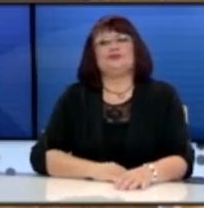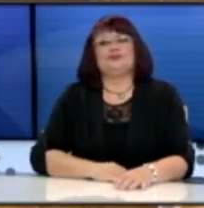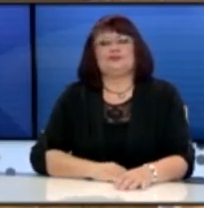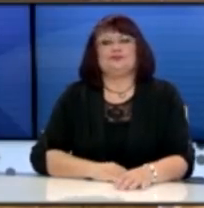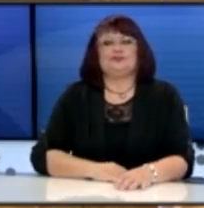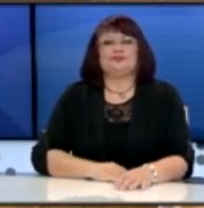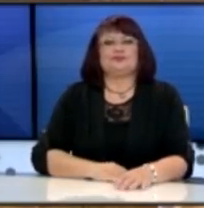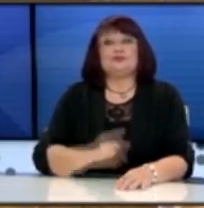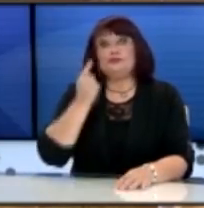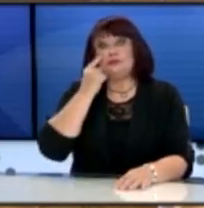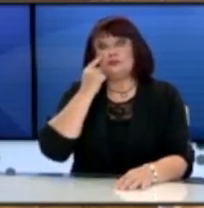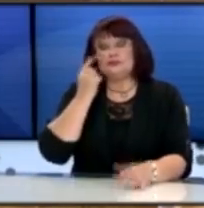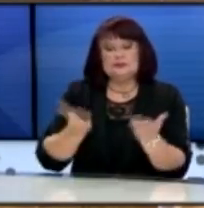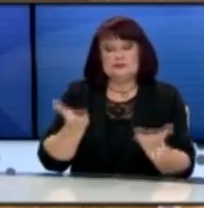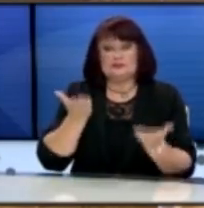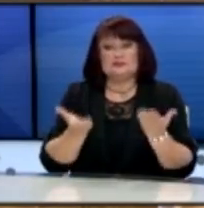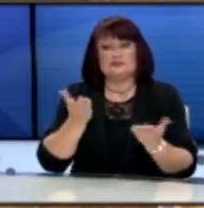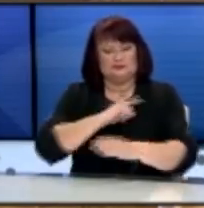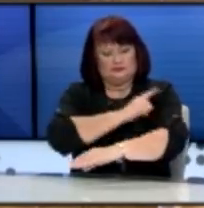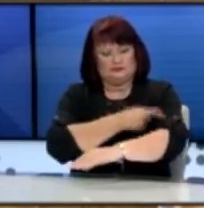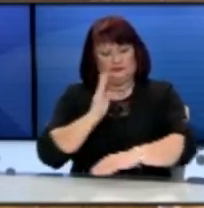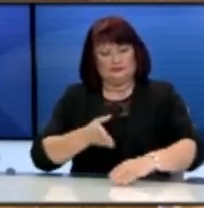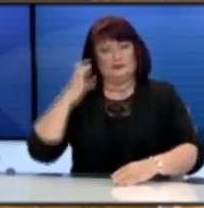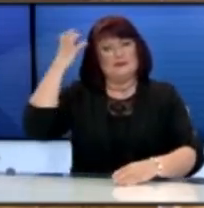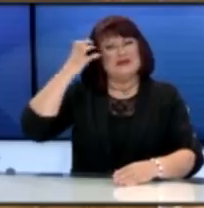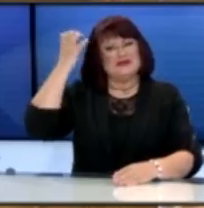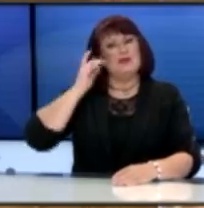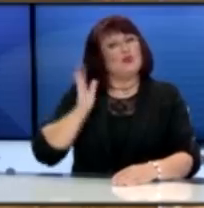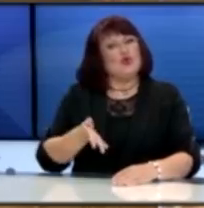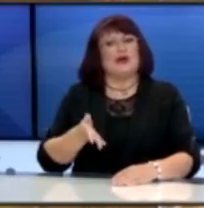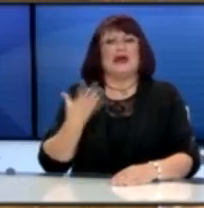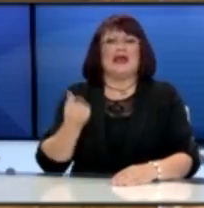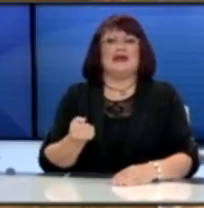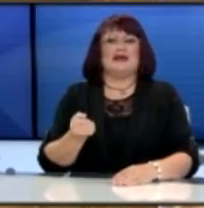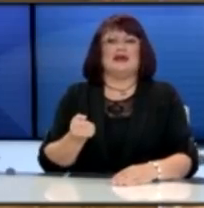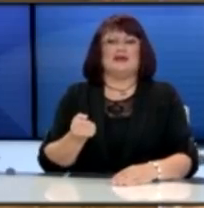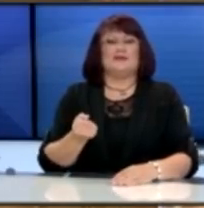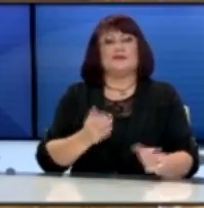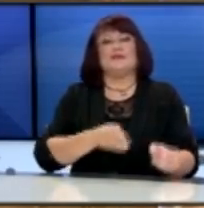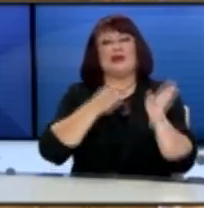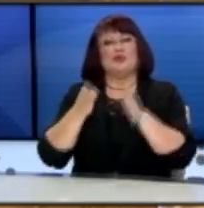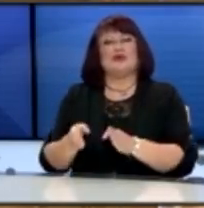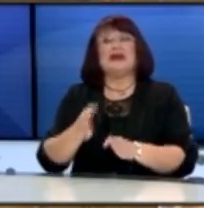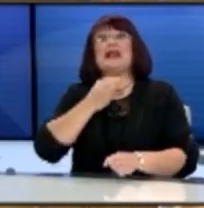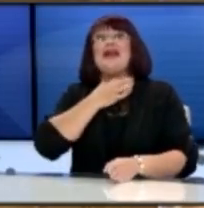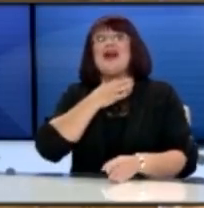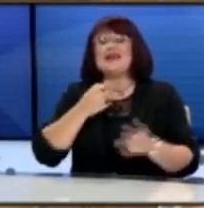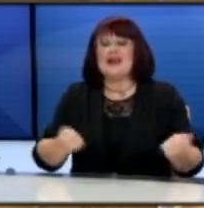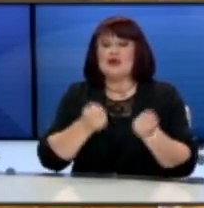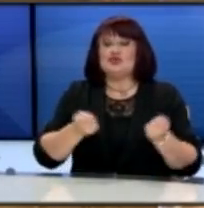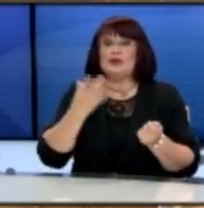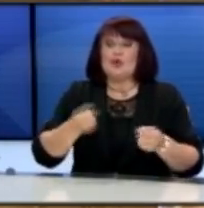Η αντιστοίχηση των δυνατοτήτων της επιστήμης με την ικανοποίηση των αναγκών των